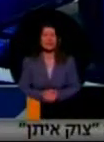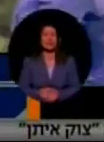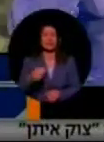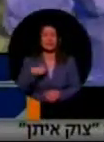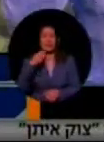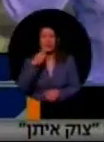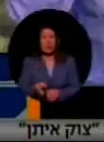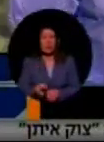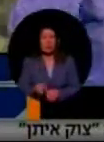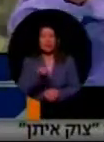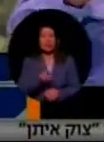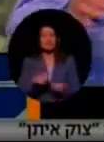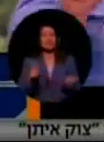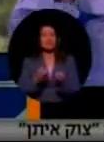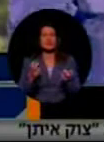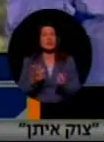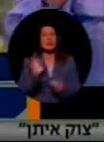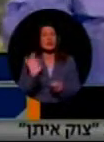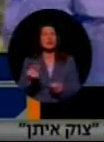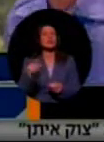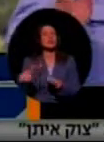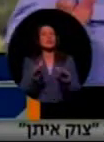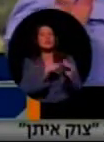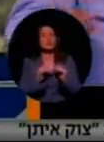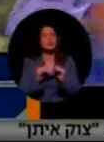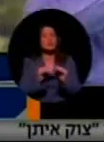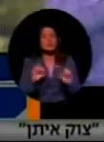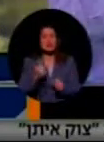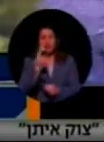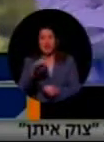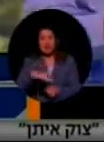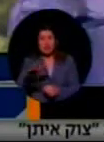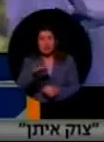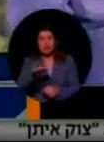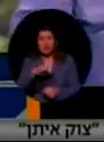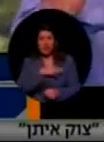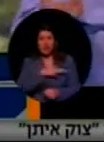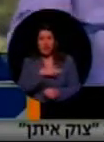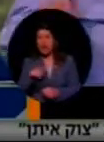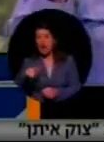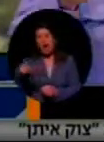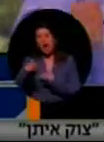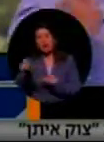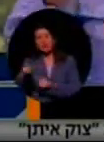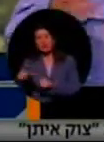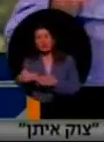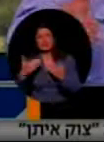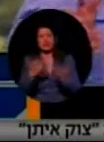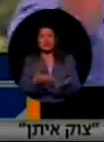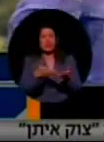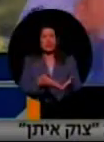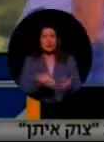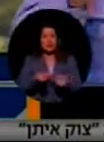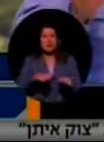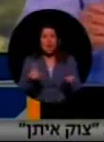בעיקרון יש עניין של סולידריות. כשאזור אחד נפגע, הממשלה לוקחת מכל האזרחים ונותנת לאותו אזור. הממשלה אין לה מספיק